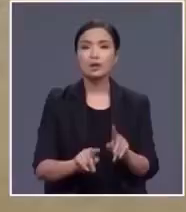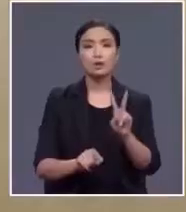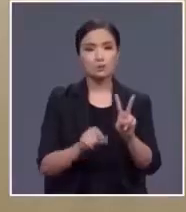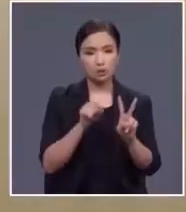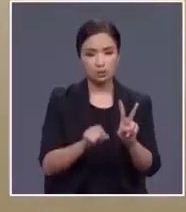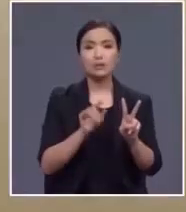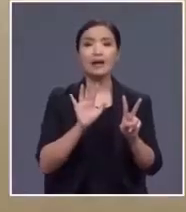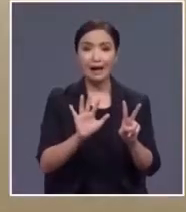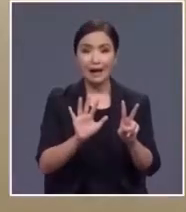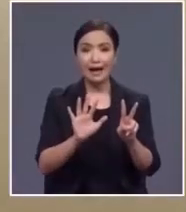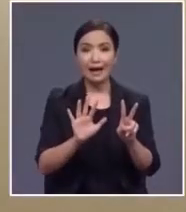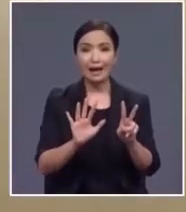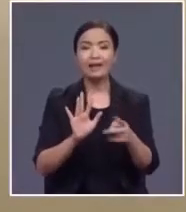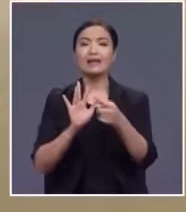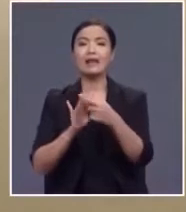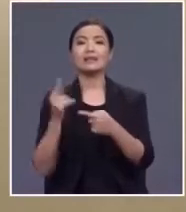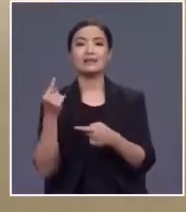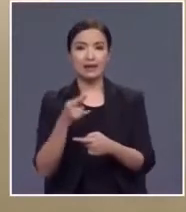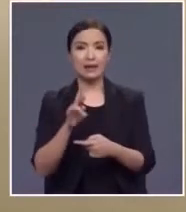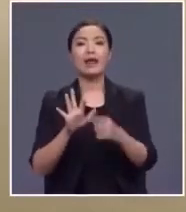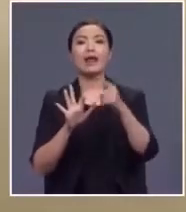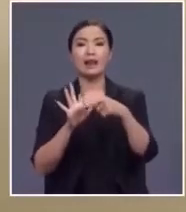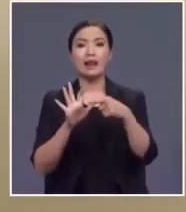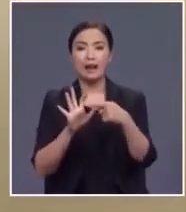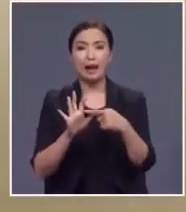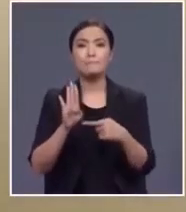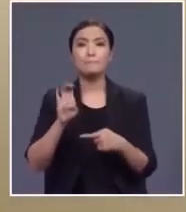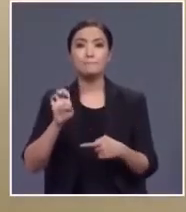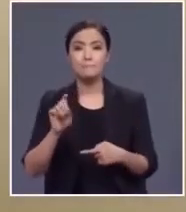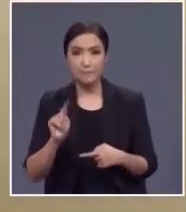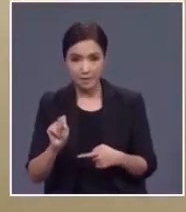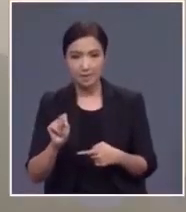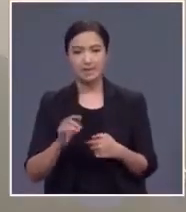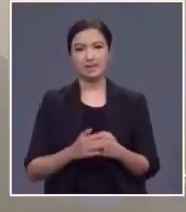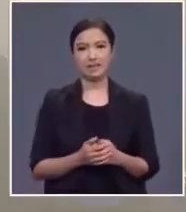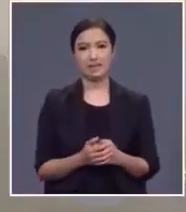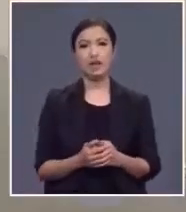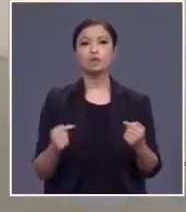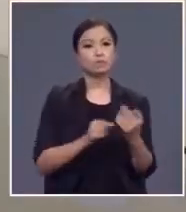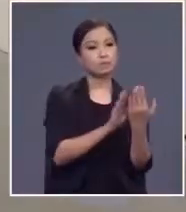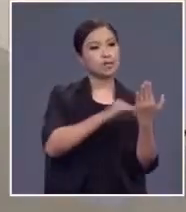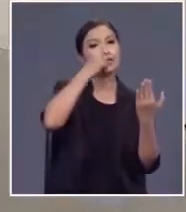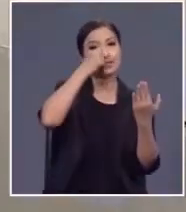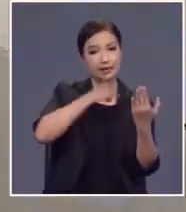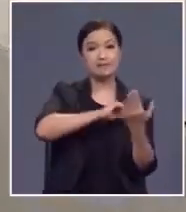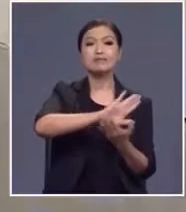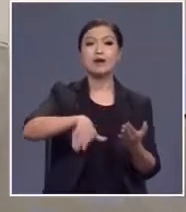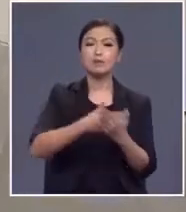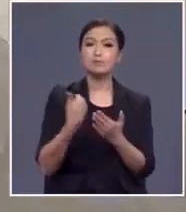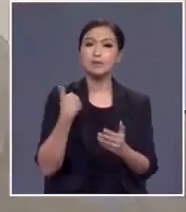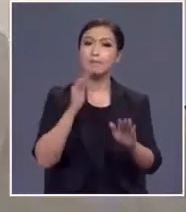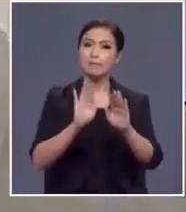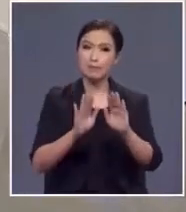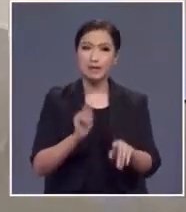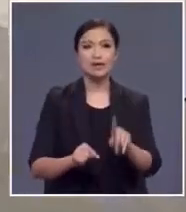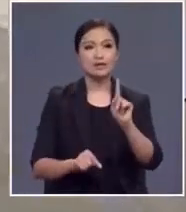ะนะเทราบิตเปอร์เซคันแต่ในแง่ของประเทศไทยทั้งหมดก็ตอนนี้ก็อยู่ประมาณสัก 1.3